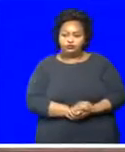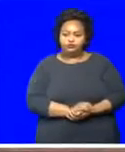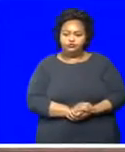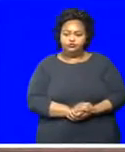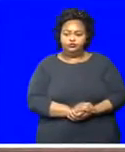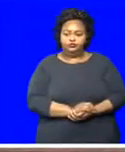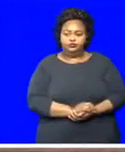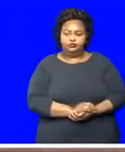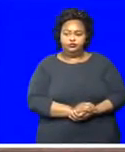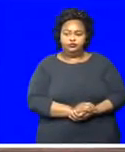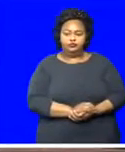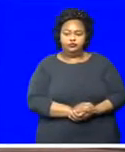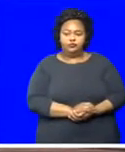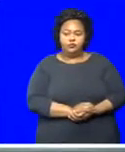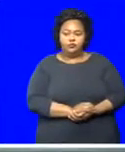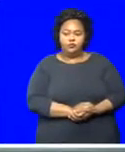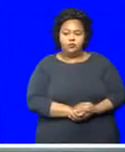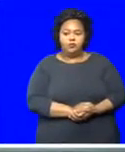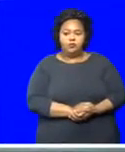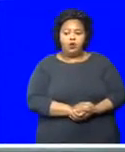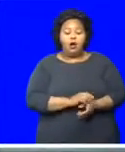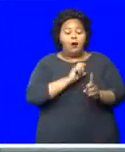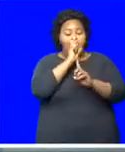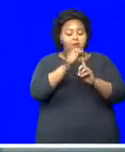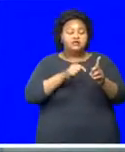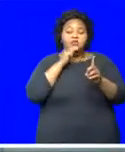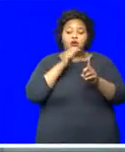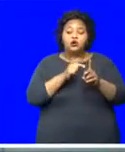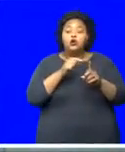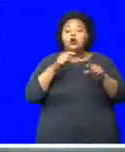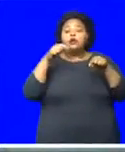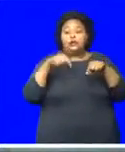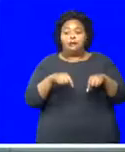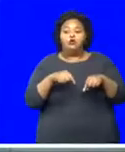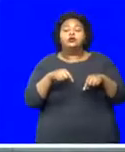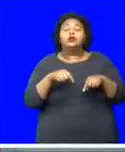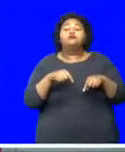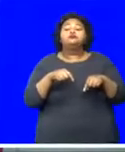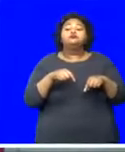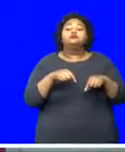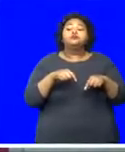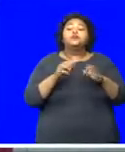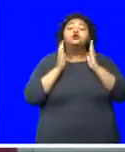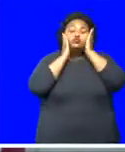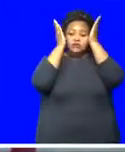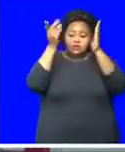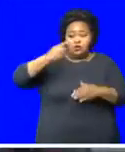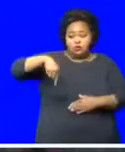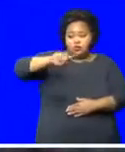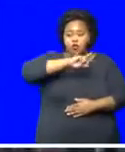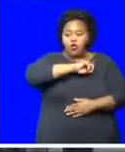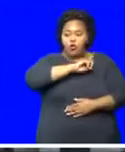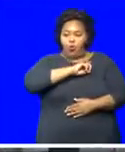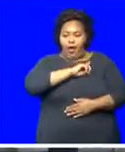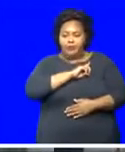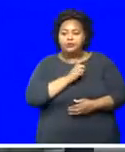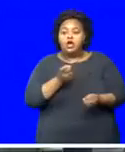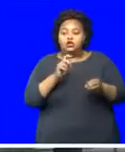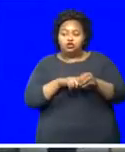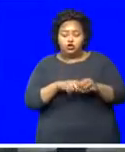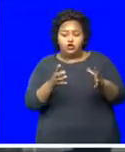Liphini landvunankulu Themba Masuku lomuhla libuyile ekhaya kulandzela kungenela umhlangano wetekuthengiselana wemave livekati